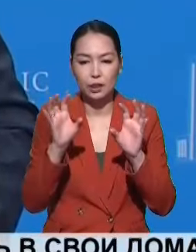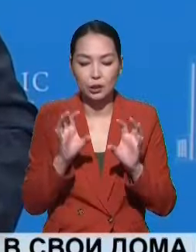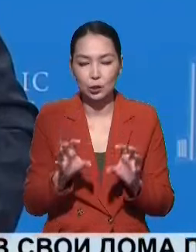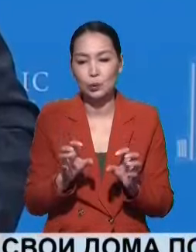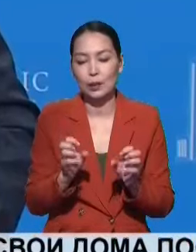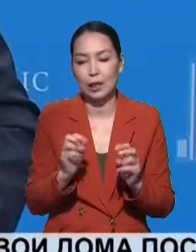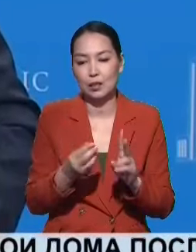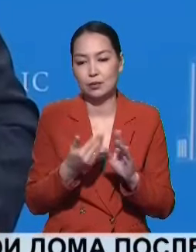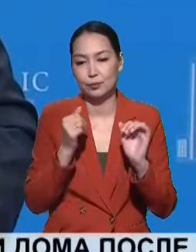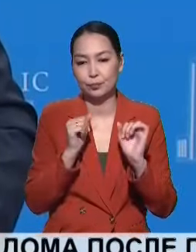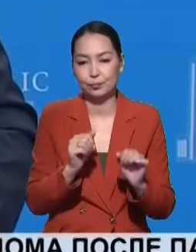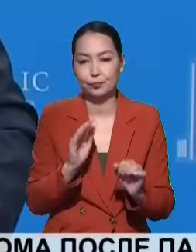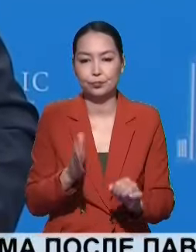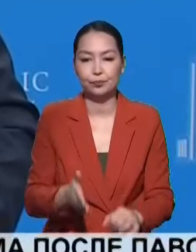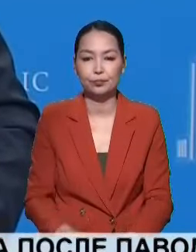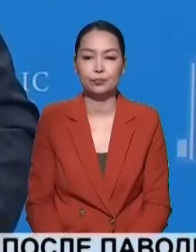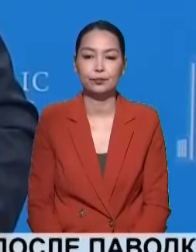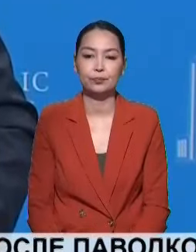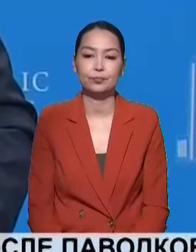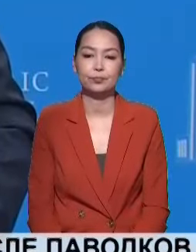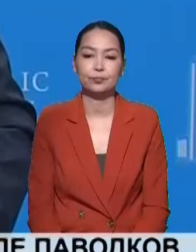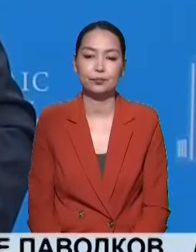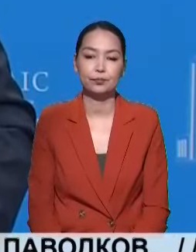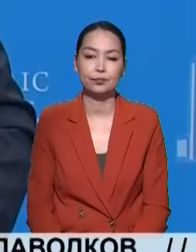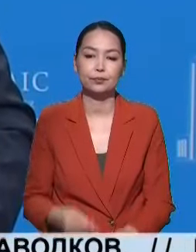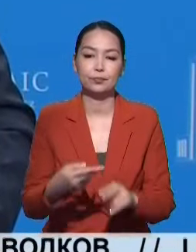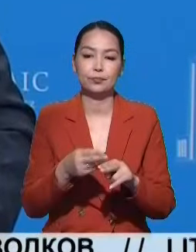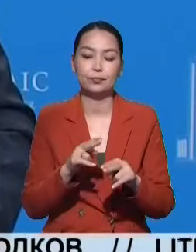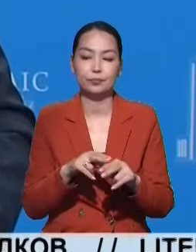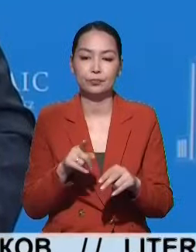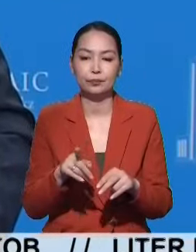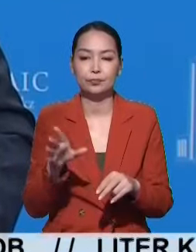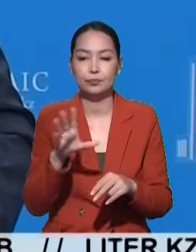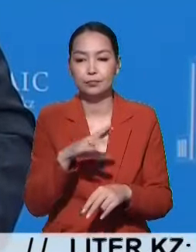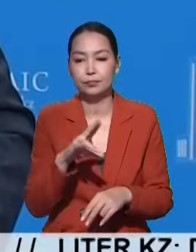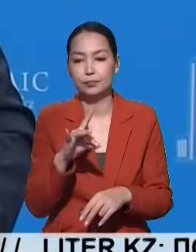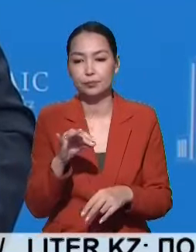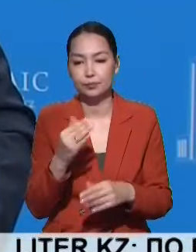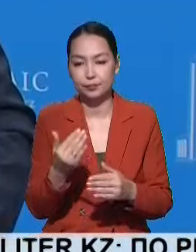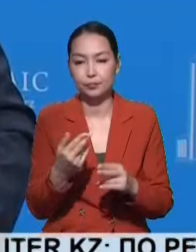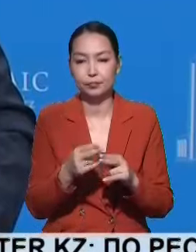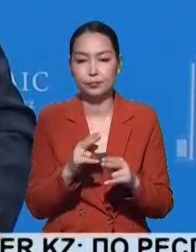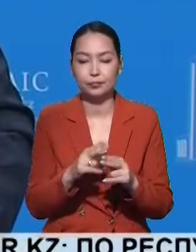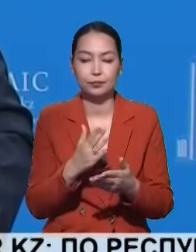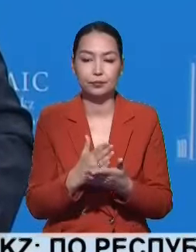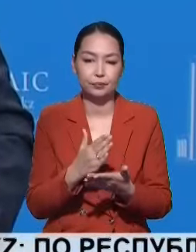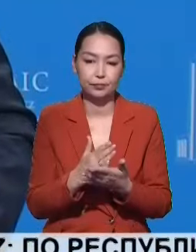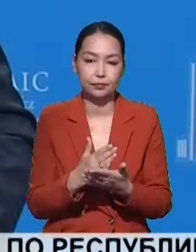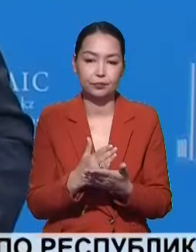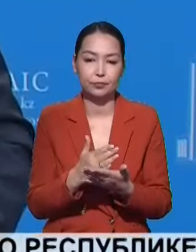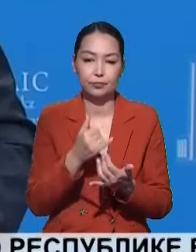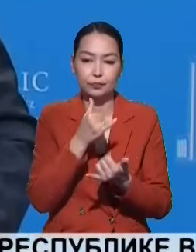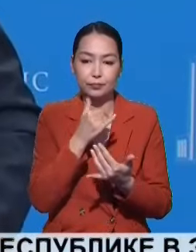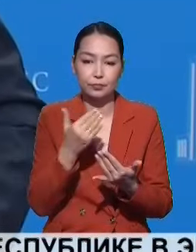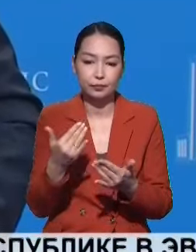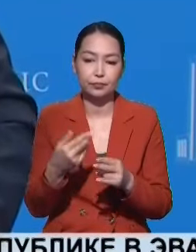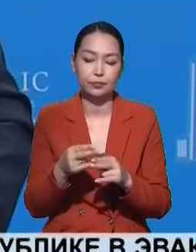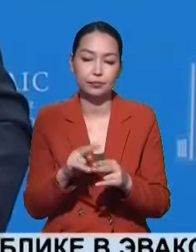закона предусмотрено, что поставщик при подаче заявки не может снижать цену, если говорить